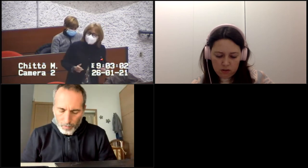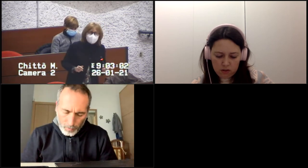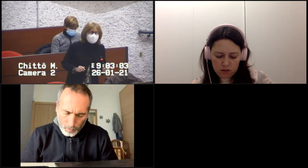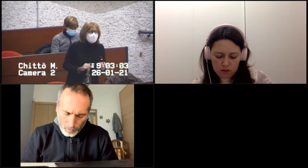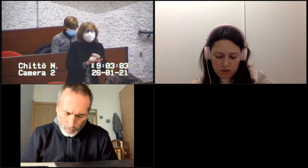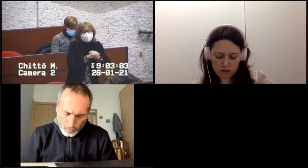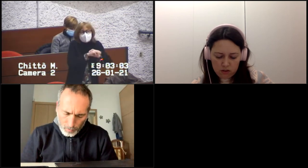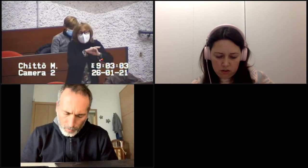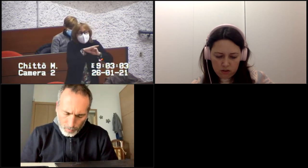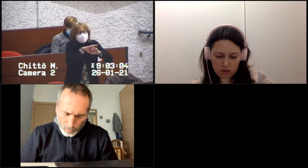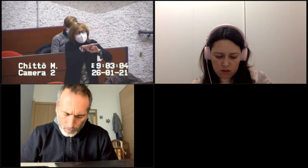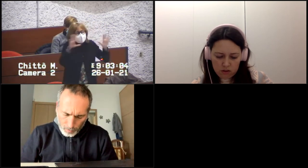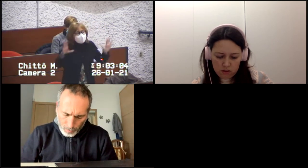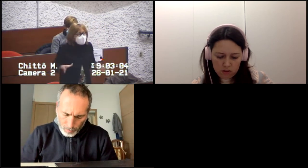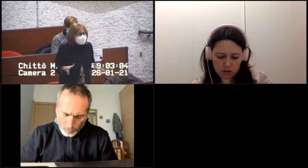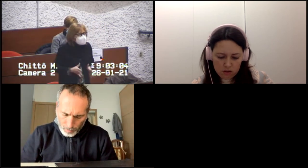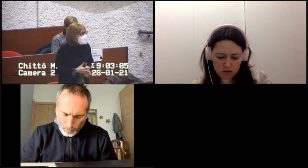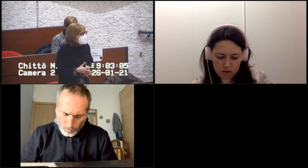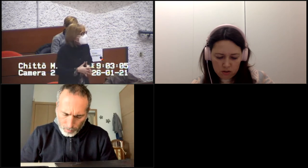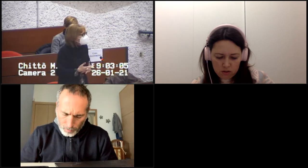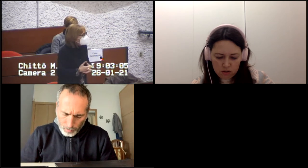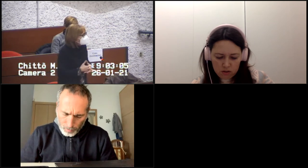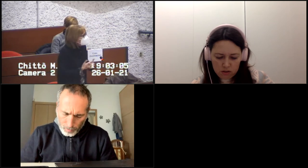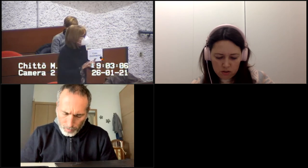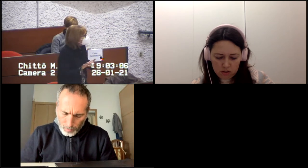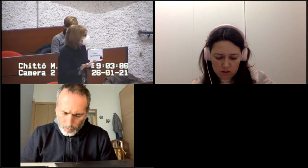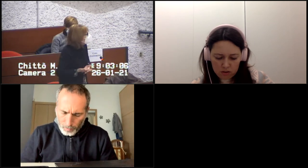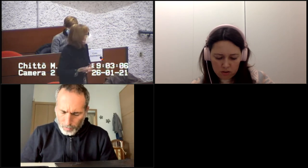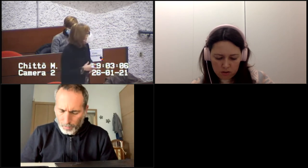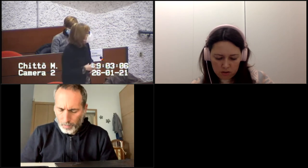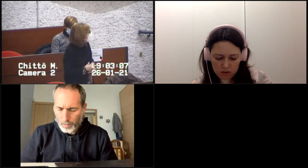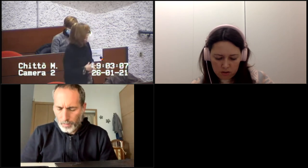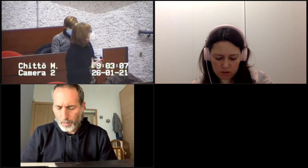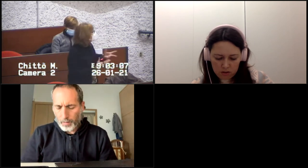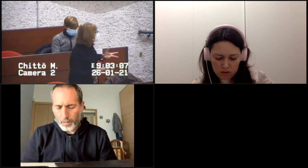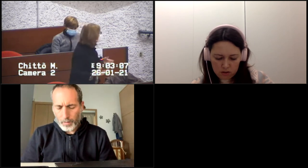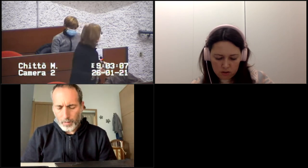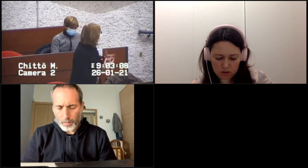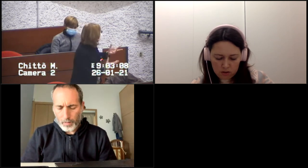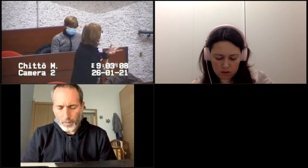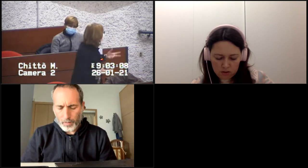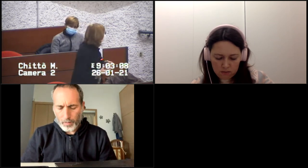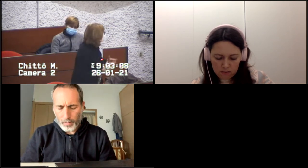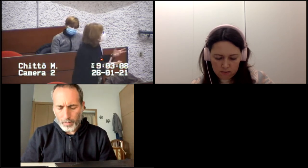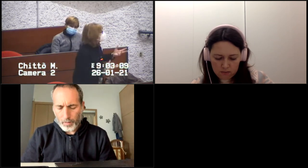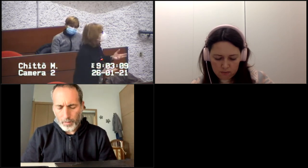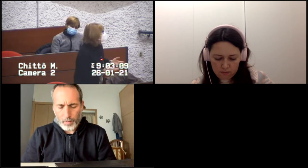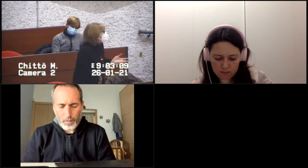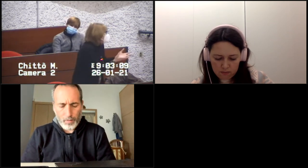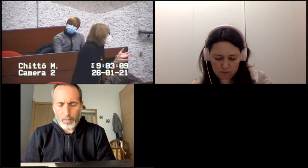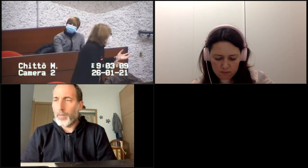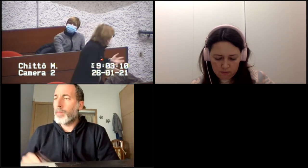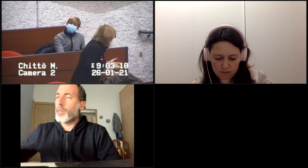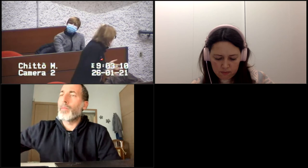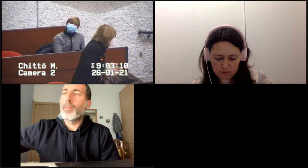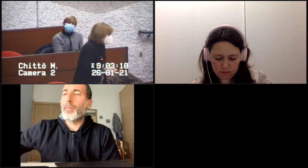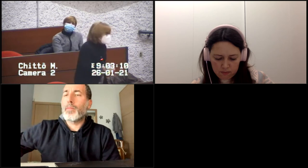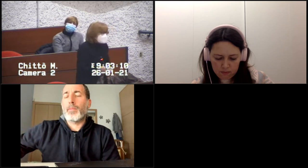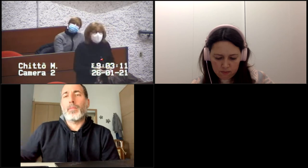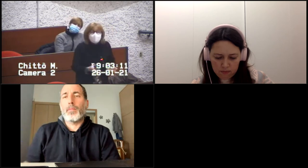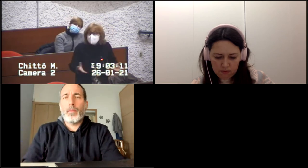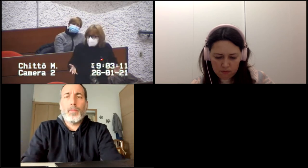in più, al di là del fatto che possa essere o no coerente, uniforme con il disegno piccolo